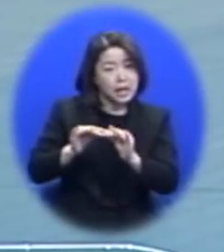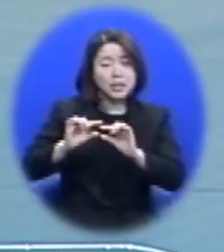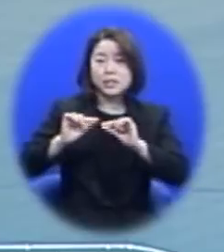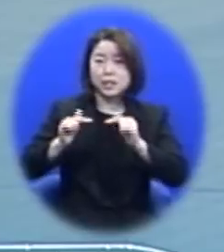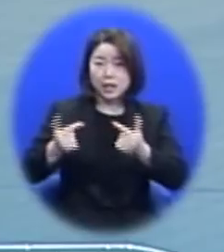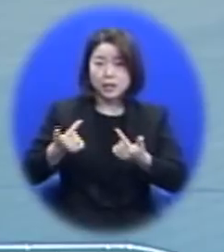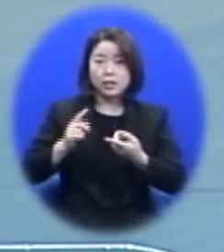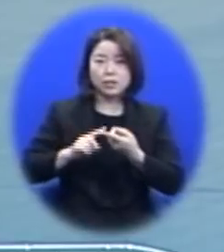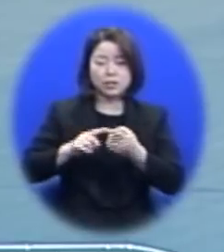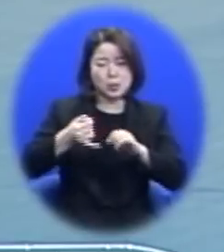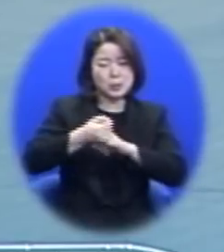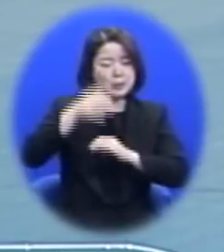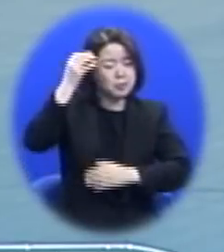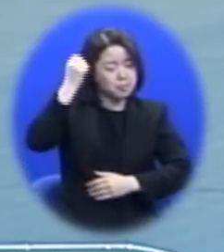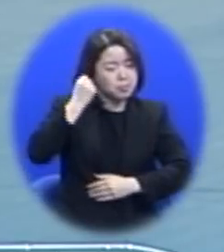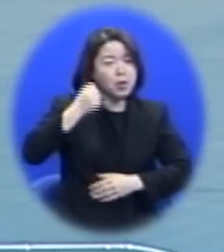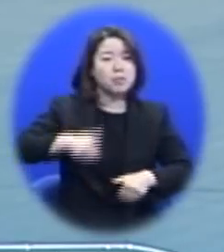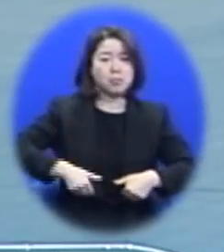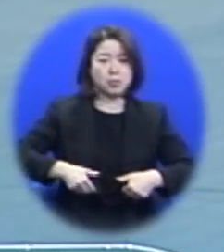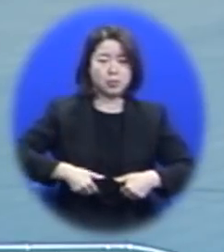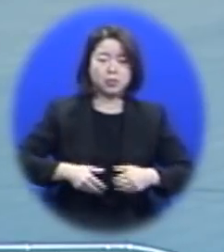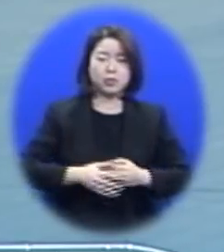사실을 명심해야 합니다.